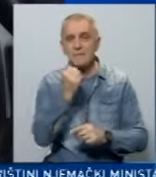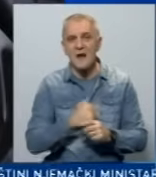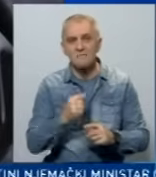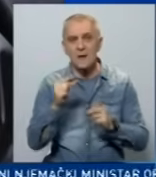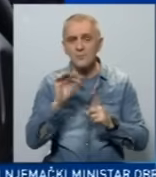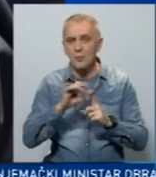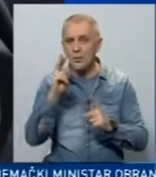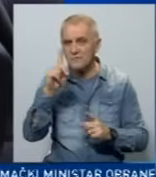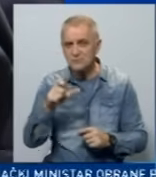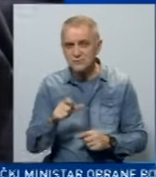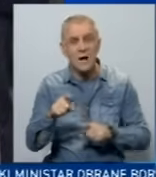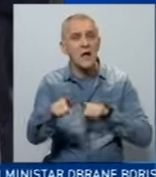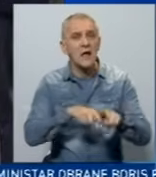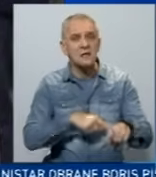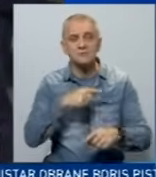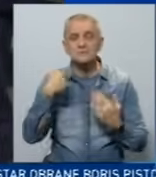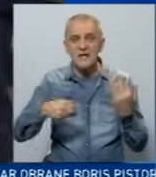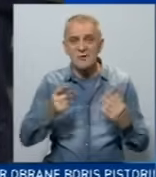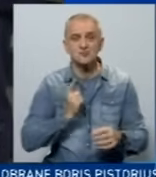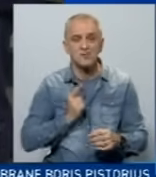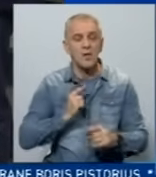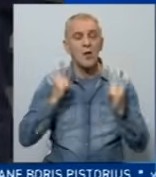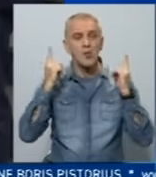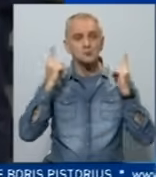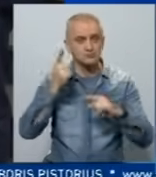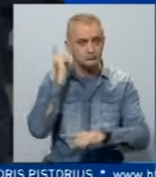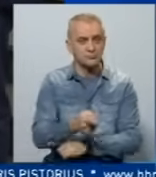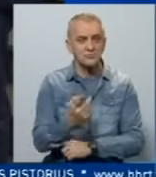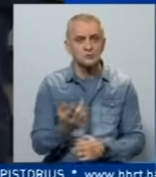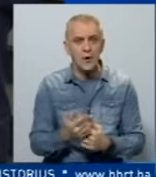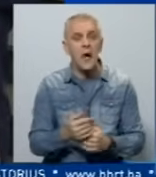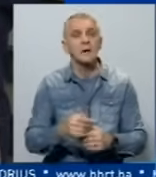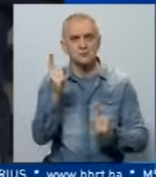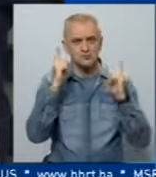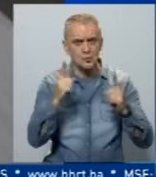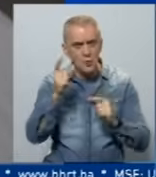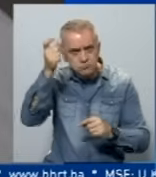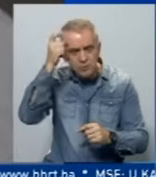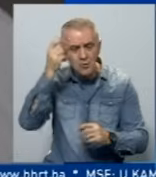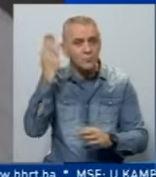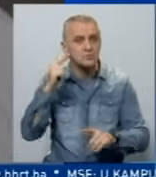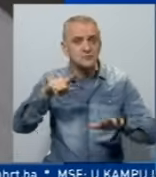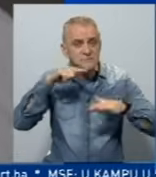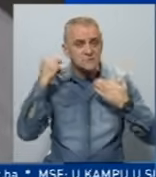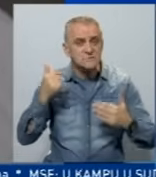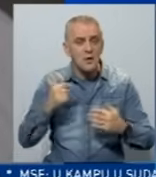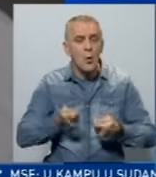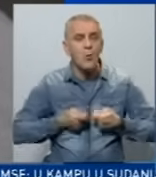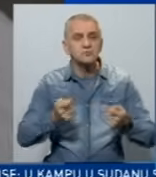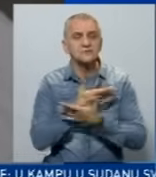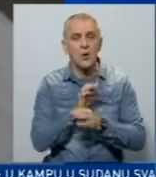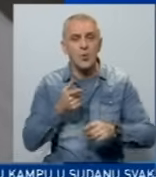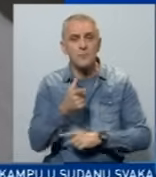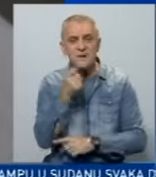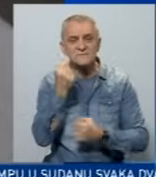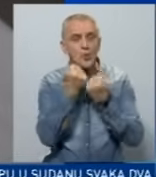Maja Popović su također izjavile da su očekivale osuđujuću presudu. Apelacioni sud u Beogradu je prošle sedmice optužene